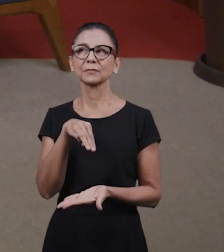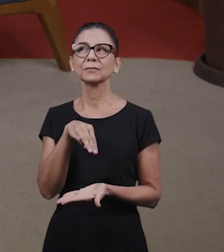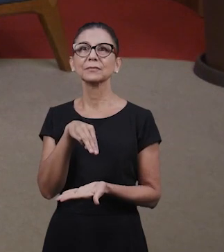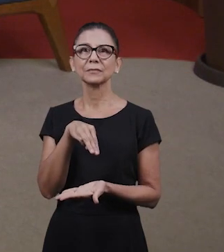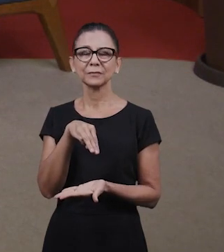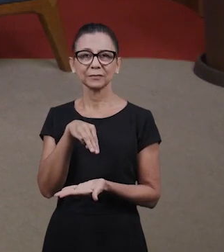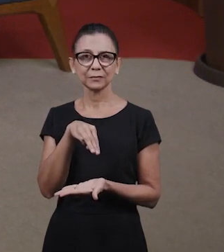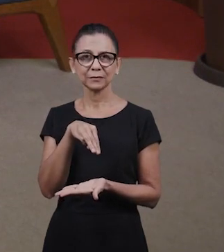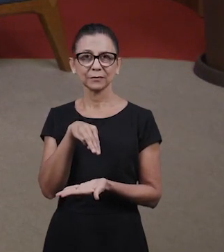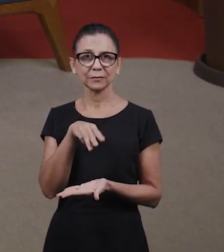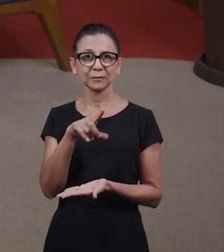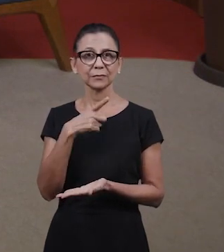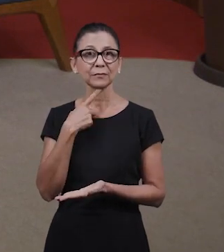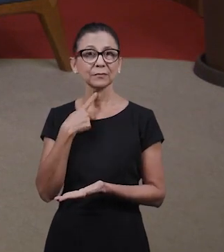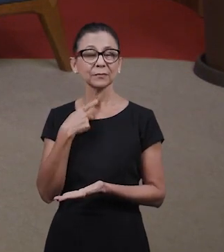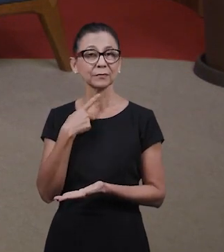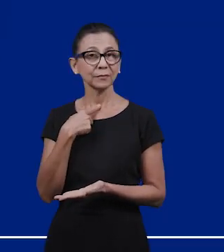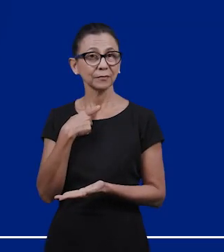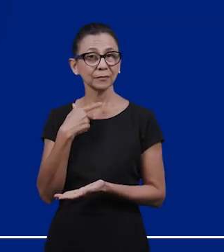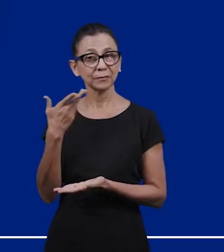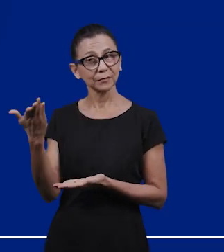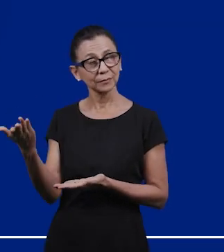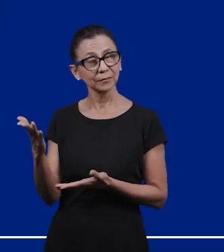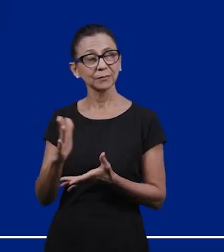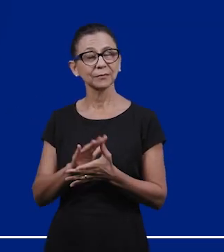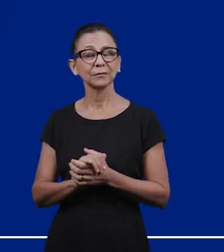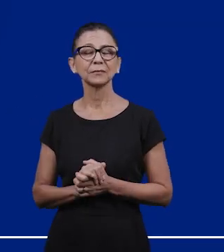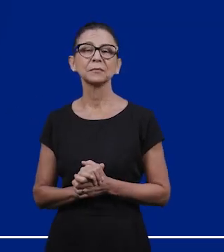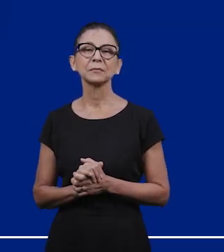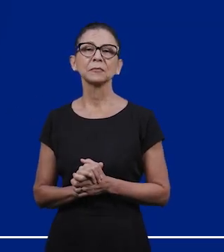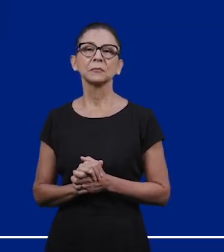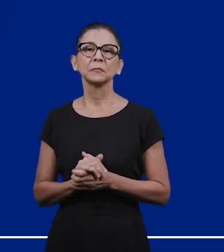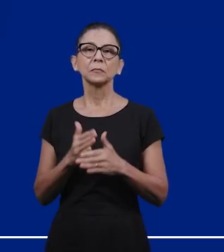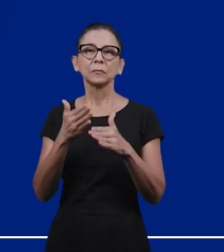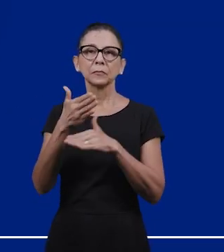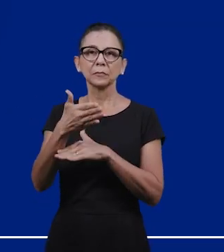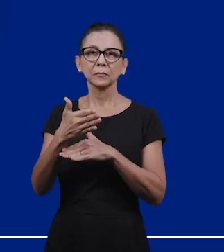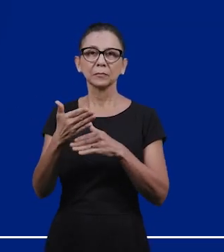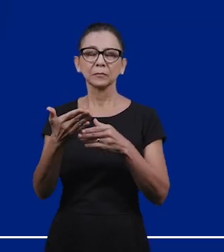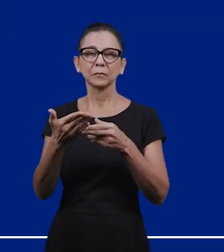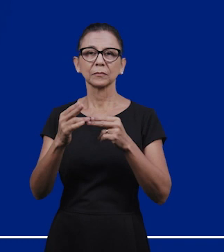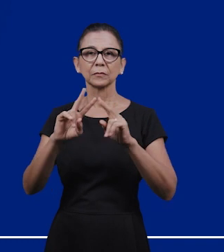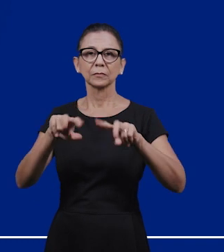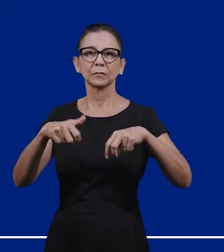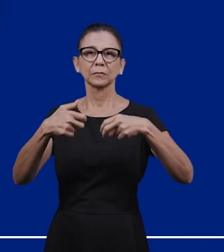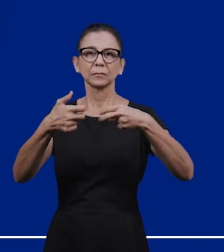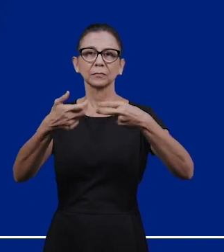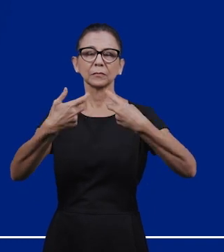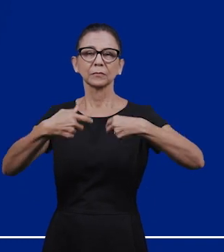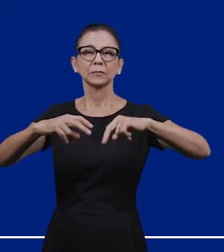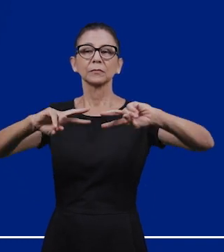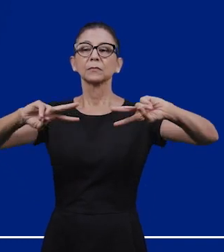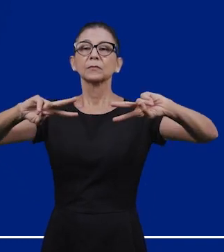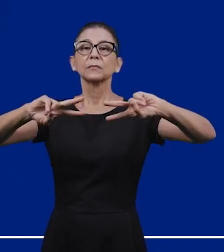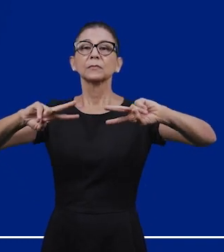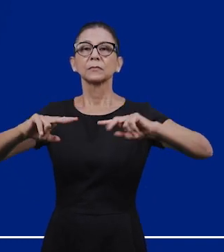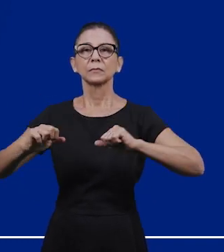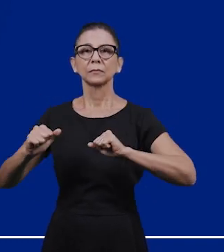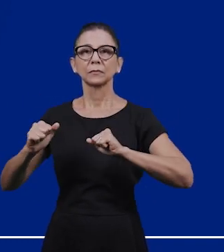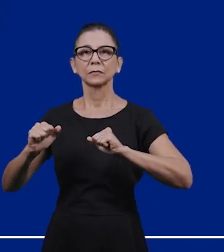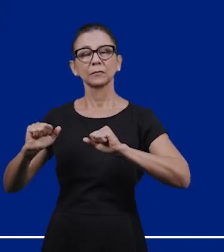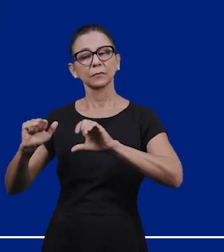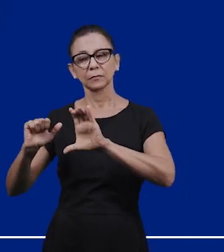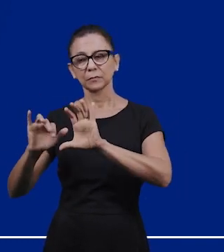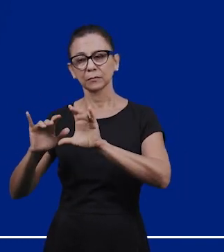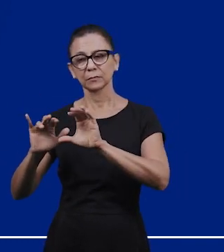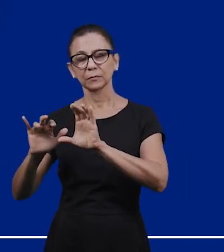les cahiers évangéliques. C'est le cahier de chants de l'Église chrétienne Maranatha. Si vous souhaitez, vous pouvez accéder à travers ce lien, le code qui